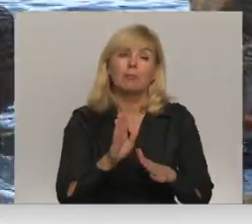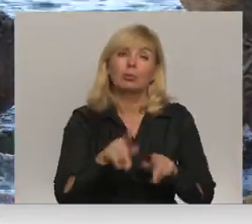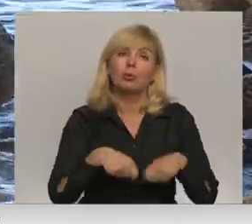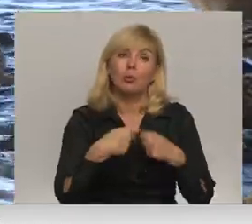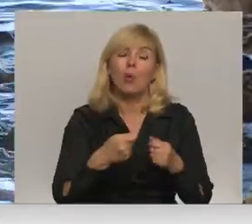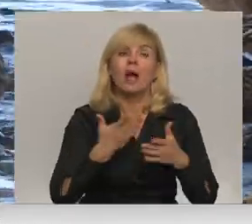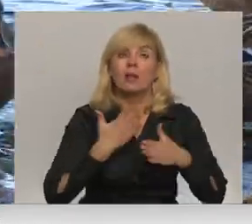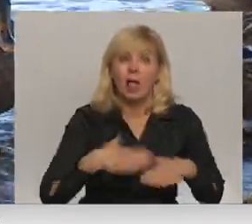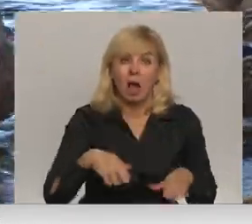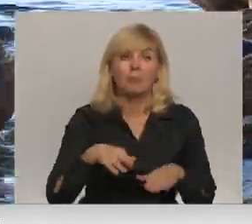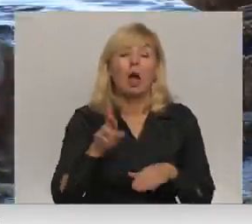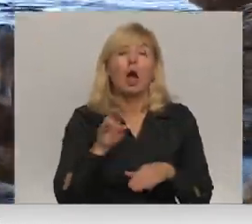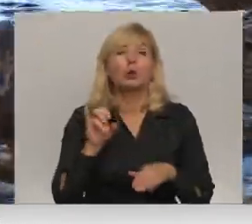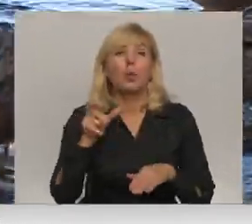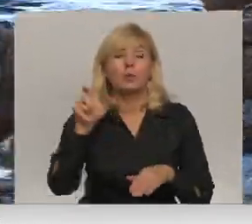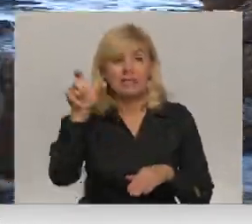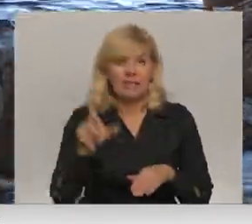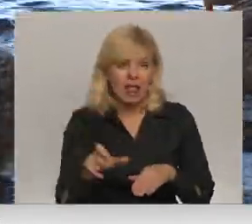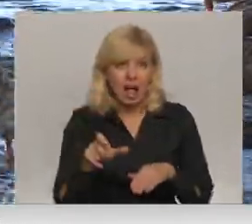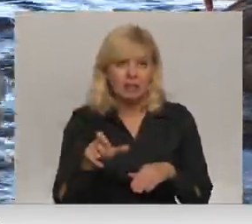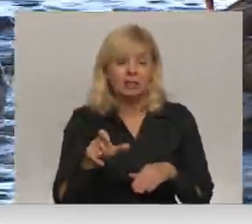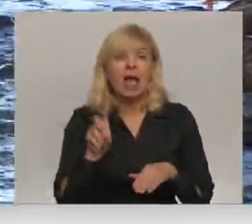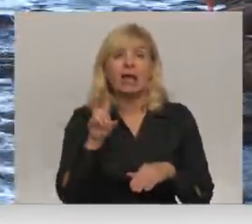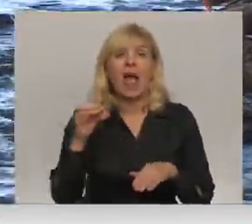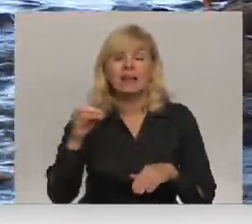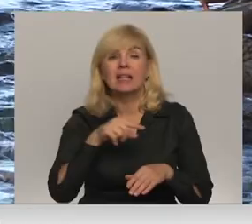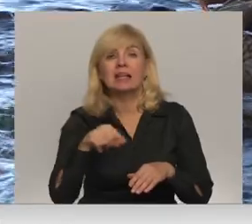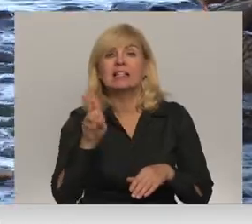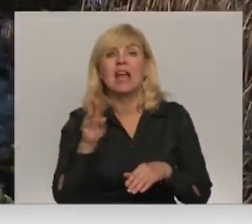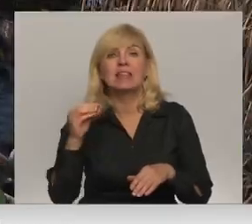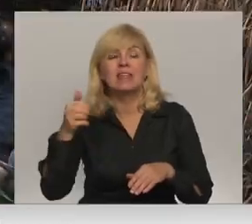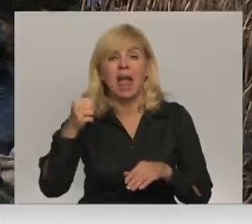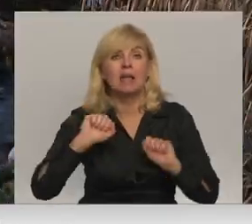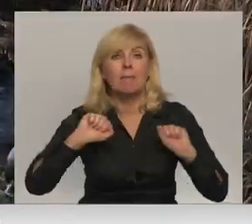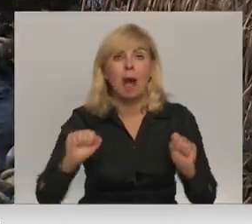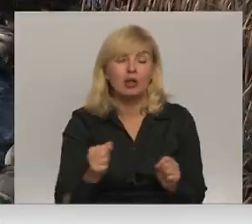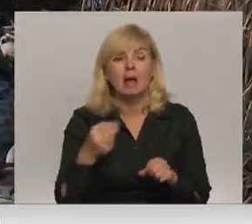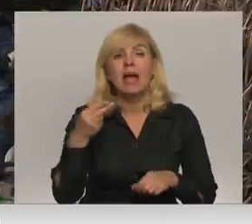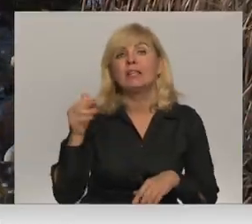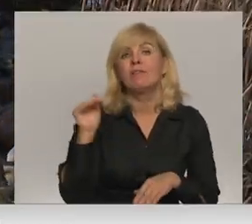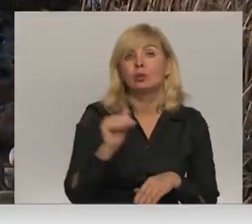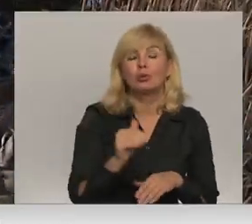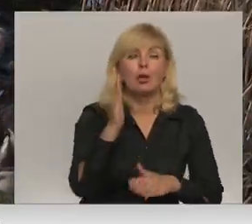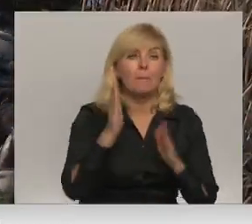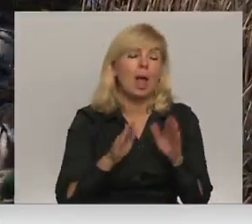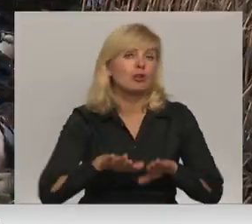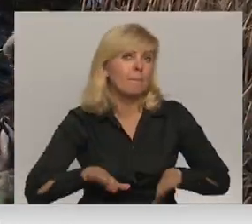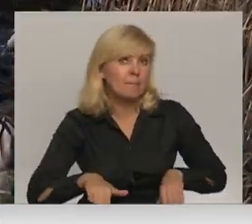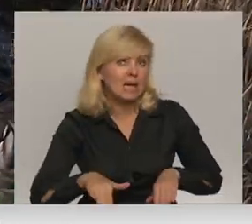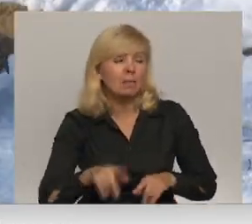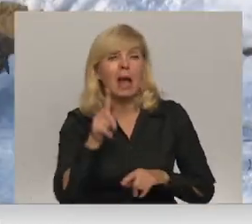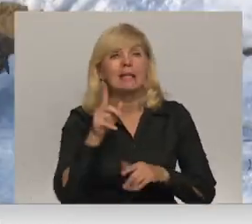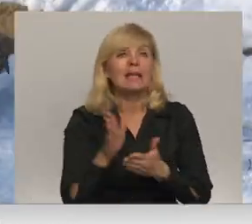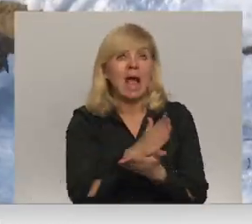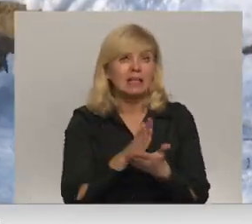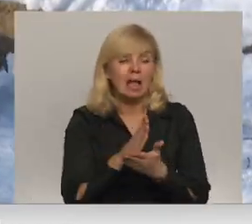ir. Ruslans Matrozis stāsta, ka posmā no Rīgas Hess līdz Ķengaragam pašlaik pārziemo ap 2000 meža pīļu. Tikai